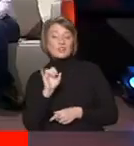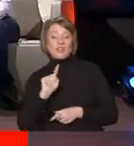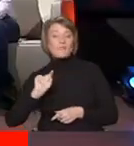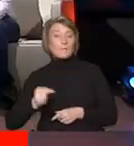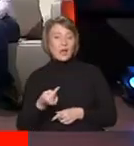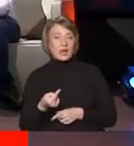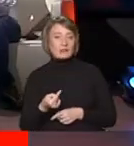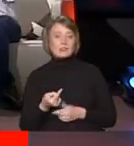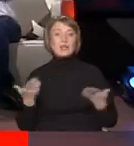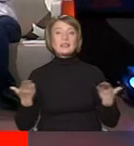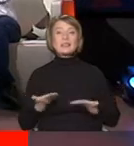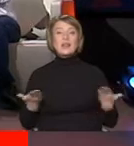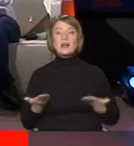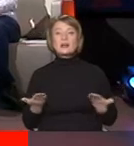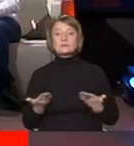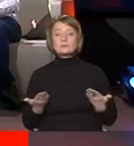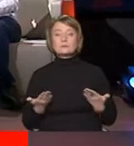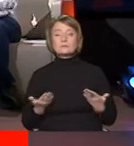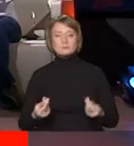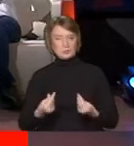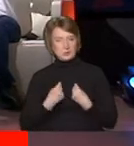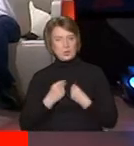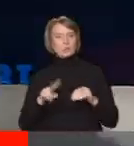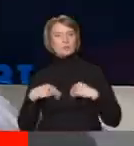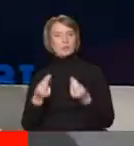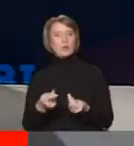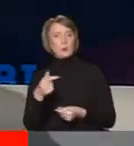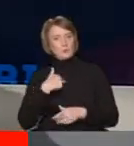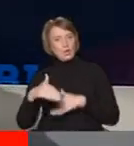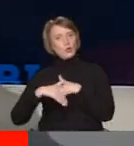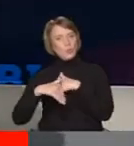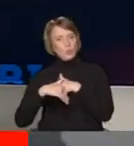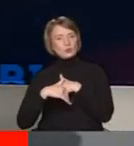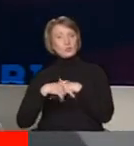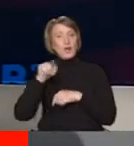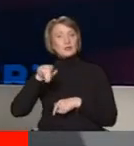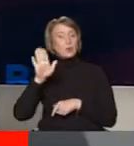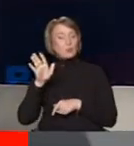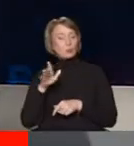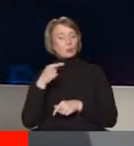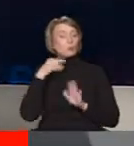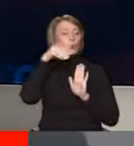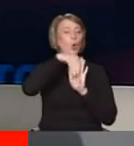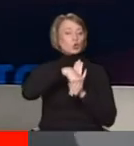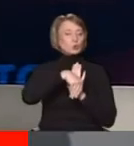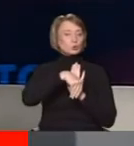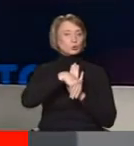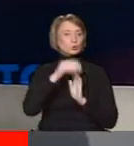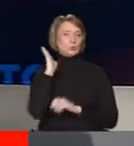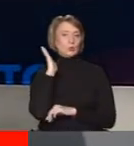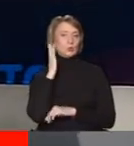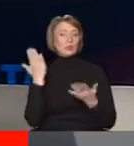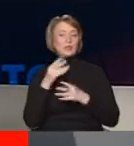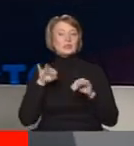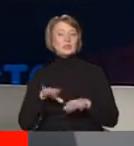хто не вимагає, так? Якихось, знаєте, баш на баш. Ми допоможемо, ти за це в Київській міській раді проголосуй за якісь там рішення і так далі. Так от я тому і кажу, що це є люди.